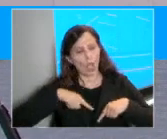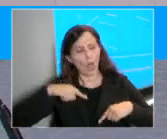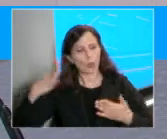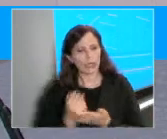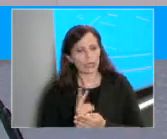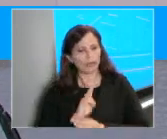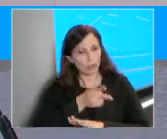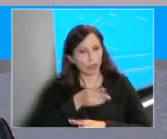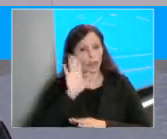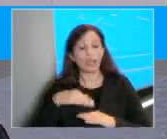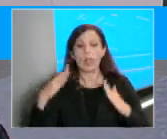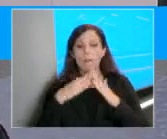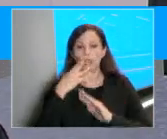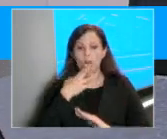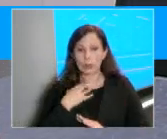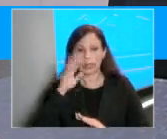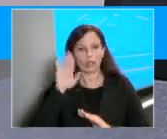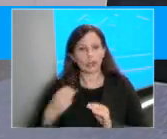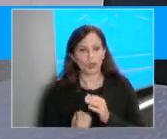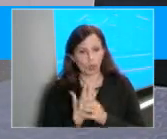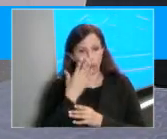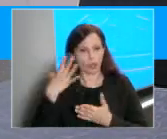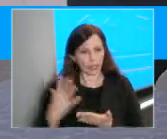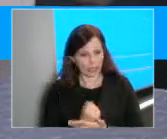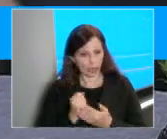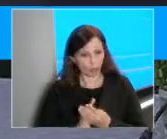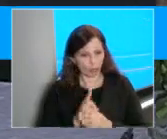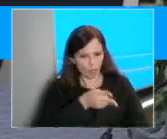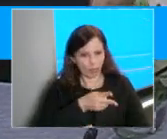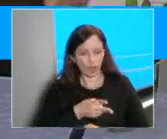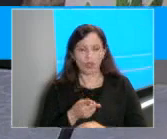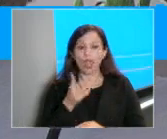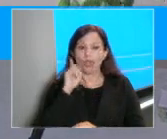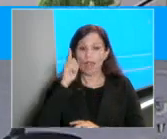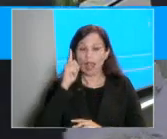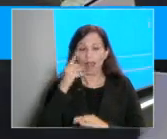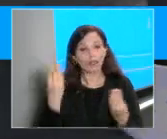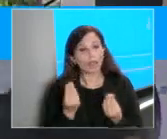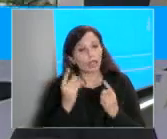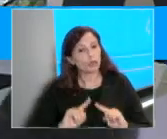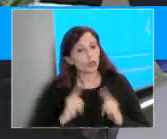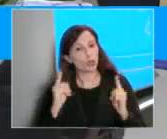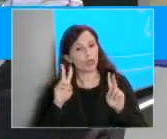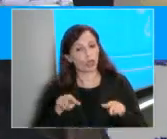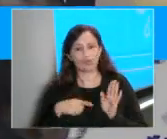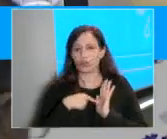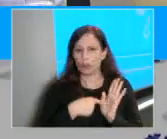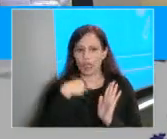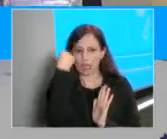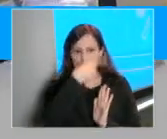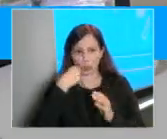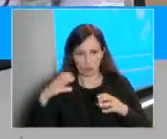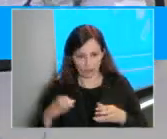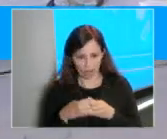הבית היהודי ותקומה יעברו. מבחינתנו גם יש כמה דברים ששונים, כמו למשל שזהות הודיעו שהם